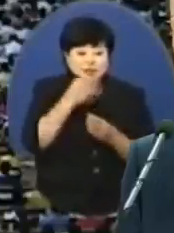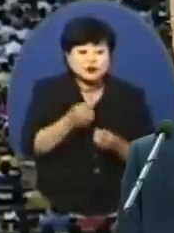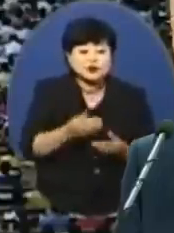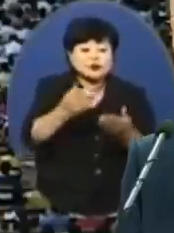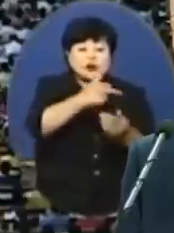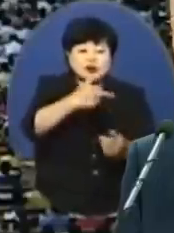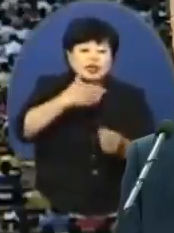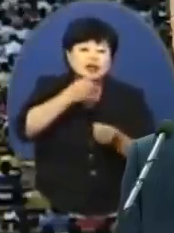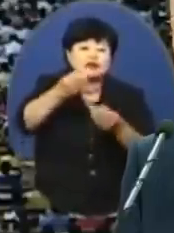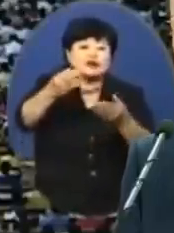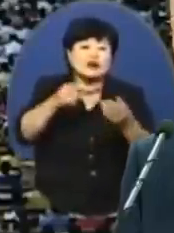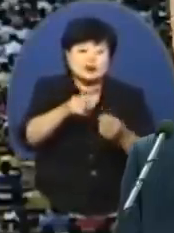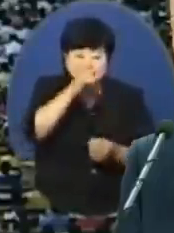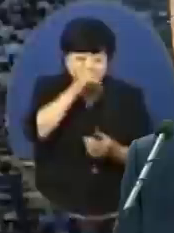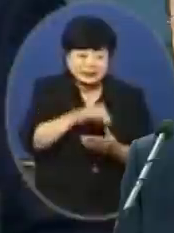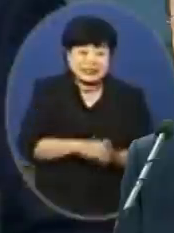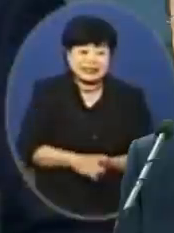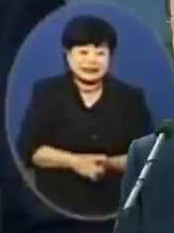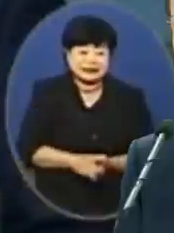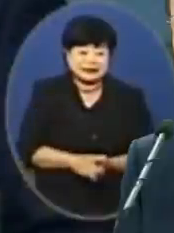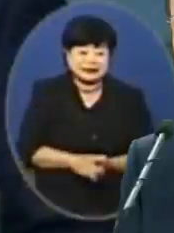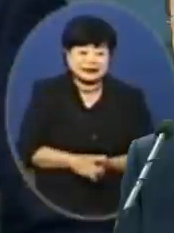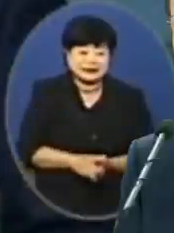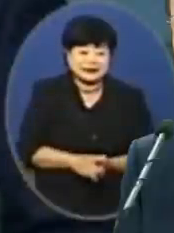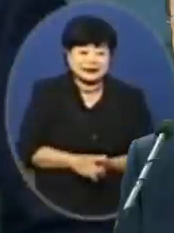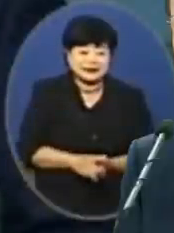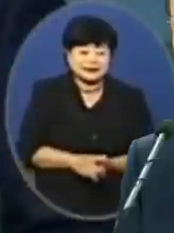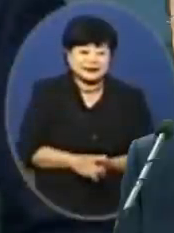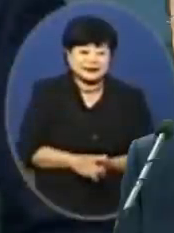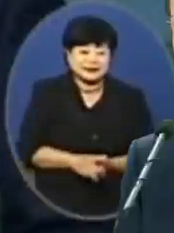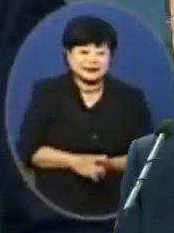축복을 크게 주신 것이 있어요. 그것이